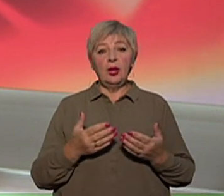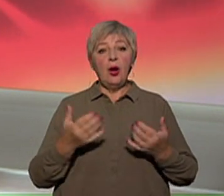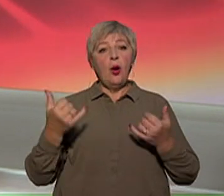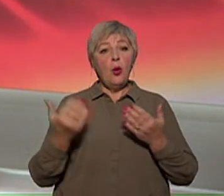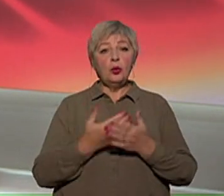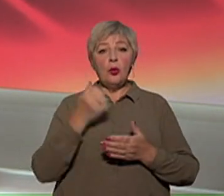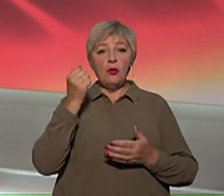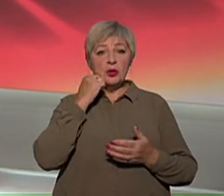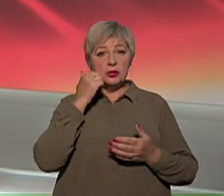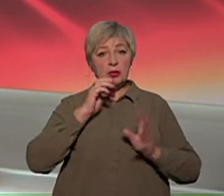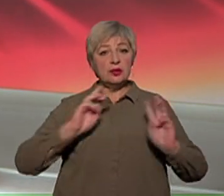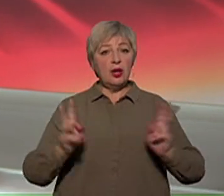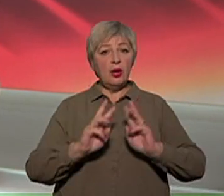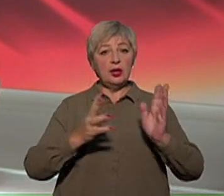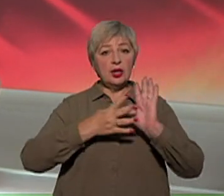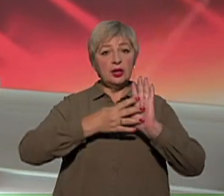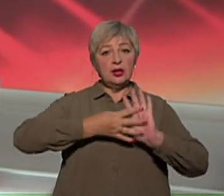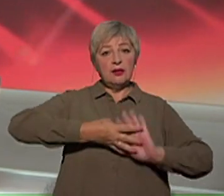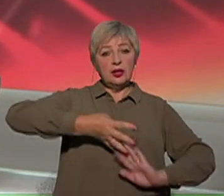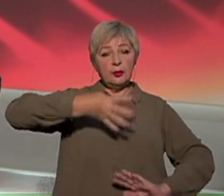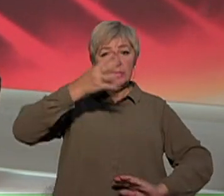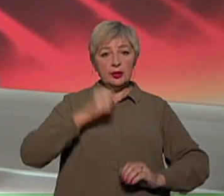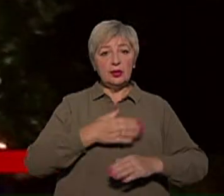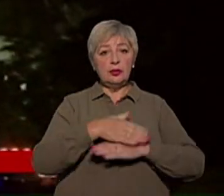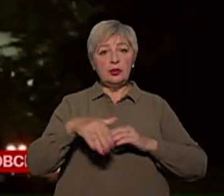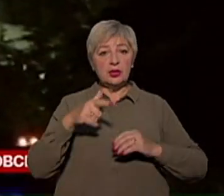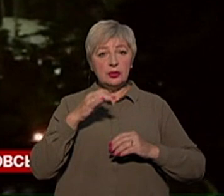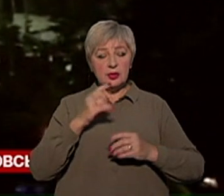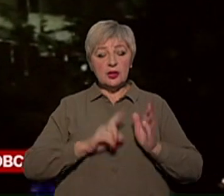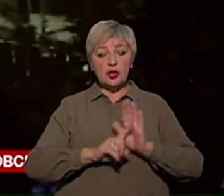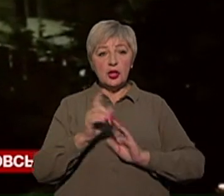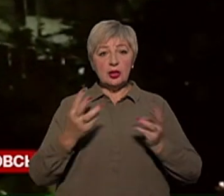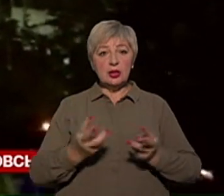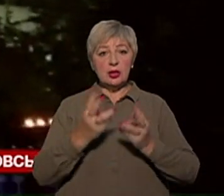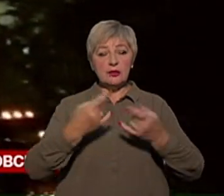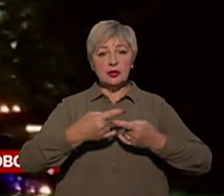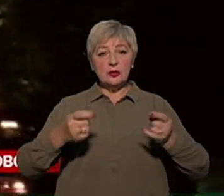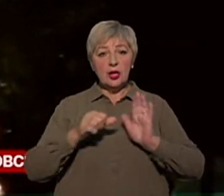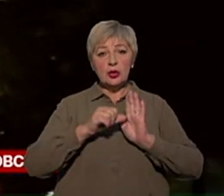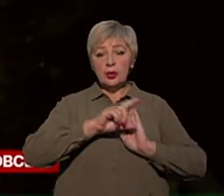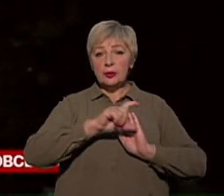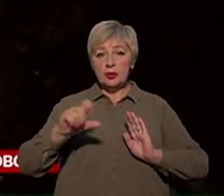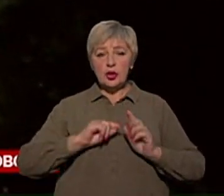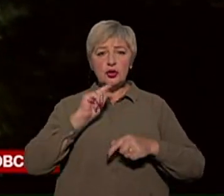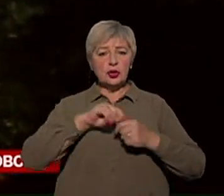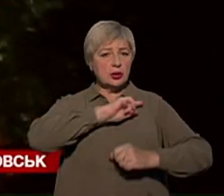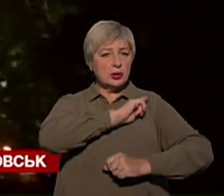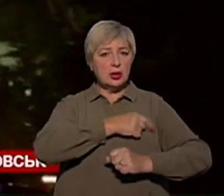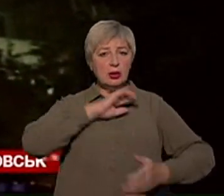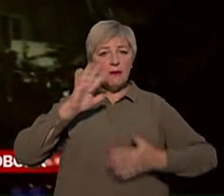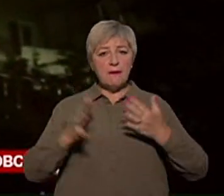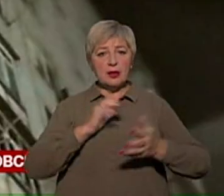У Новомосковську горіла 9-поверхівка на вулиці Гетьманській. Спершу зайнявся балкон на 6-му поверсі. Через сильний вітер